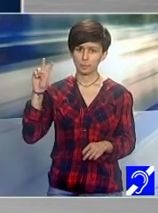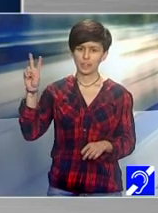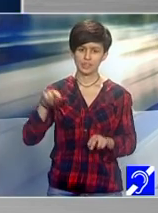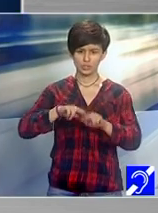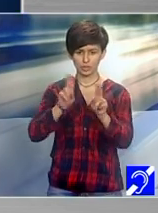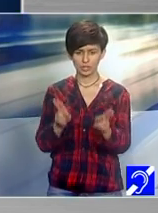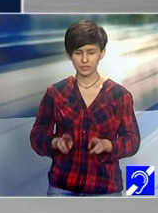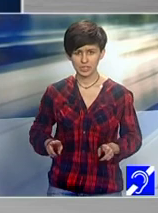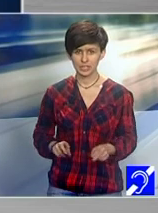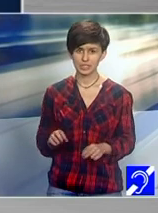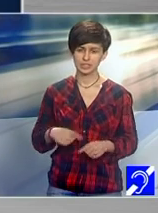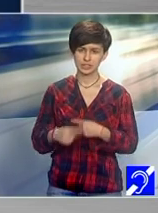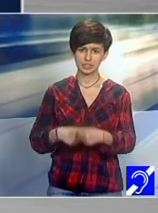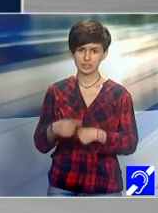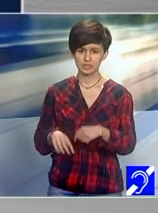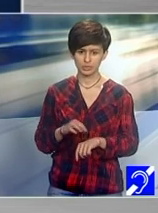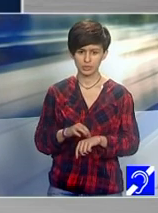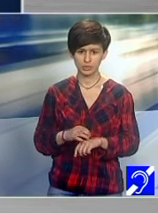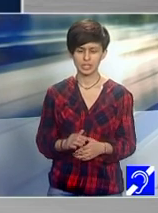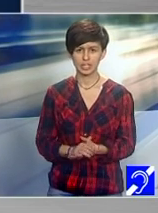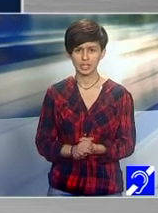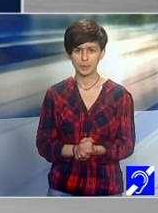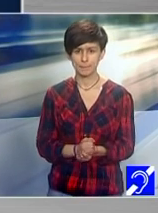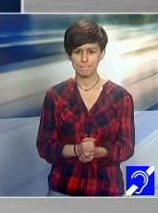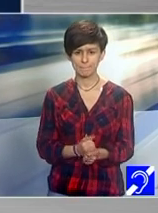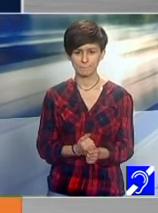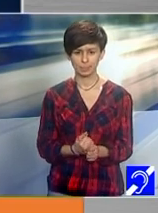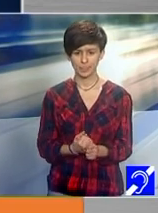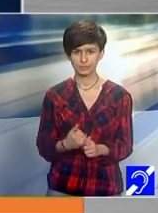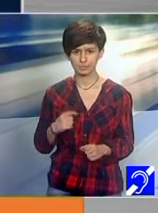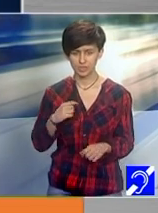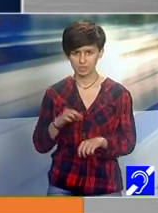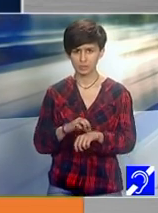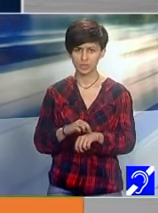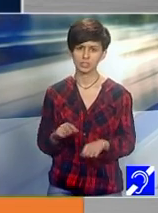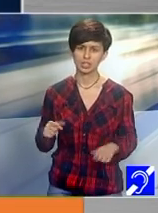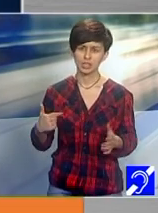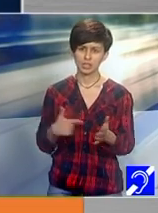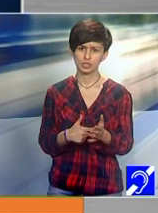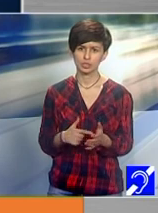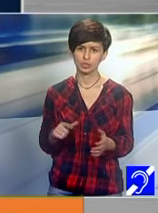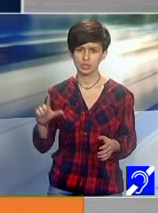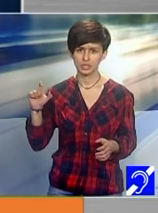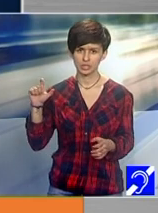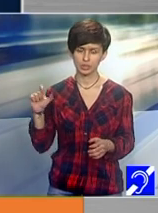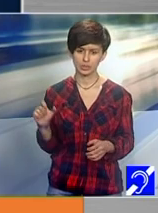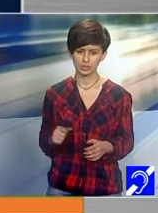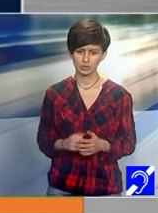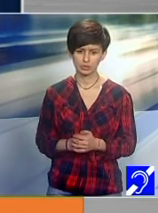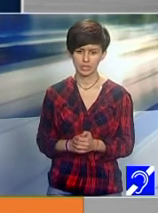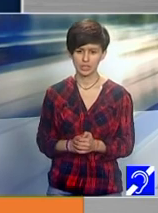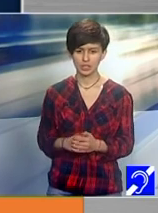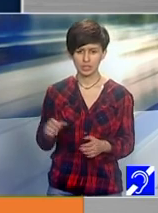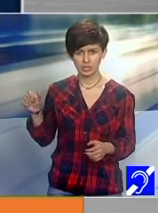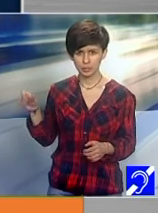sanitar, Camera Federativă a Sindicatelor Medicilor, care are doar medici, astea suntem noi în jur de 2200 de persoane în țară, și Federația